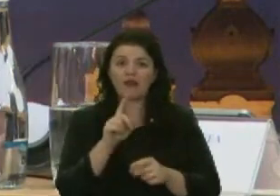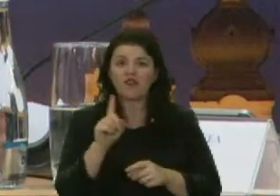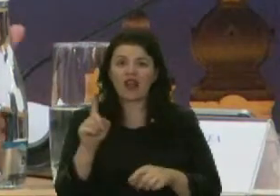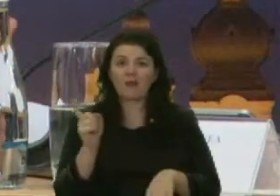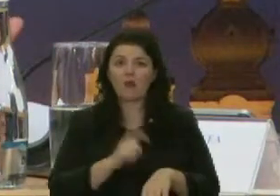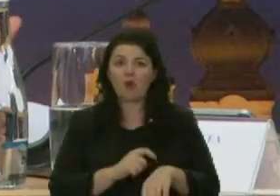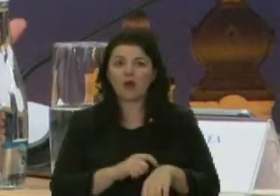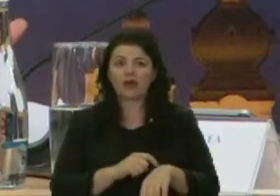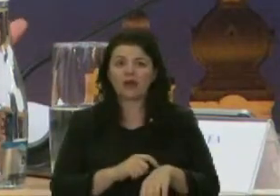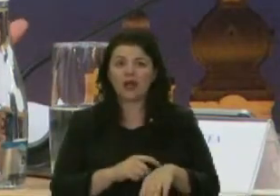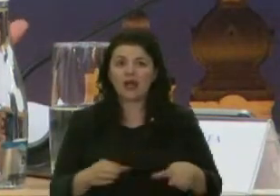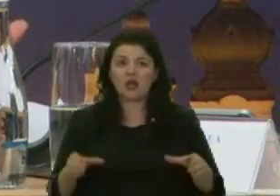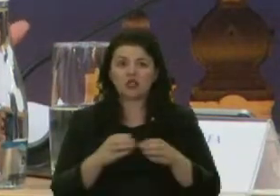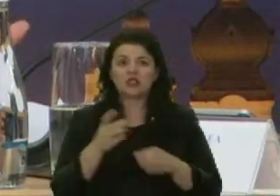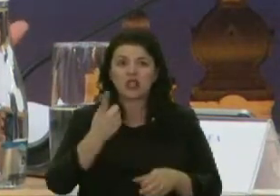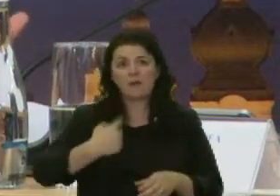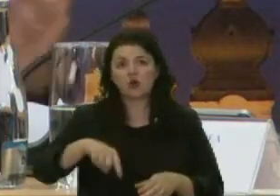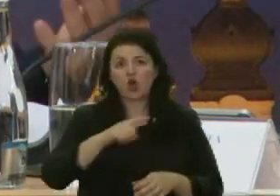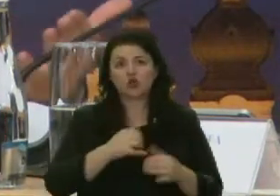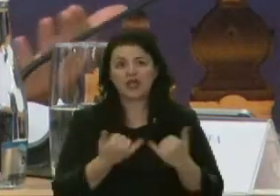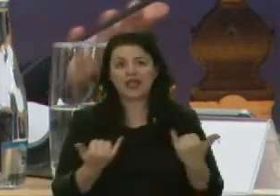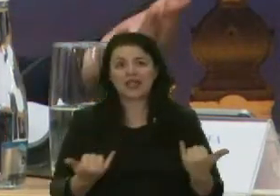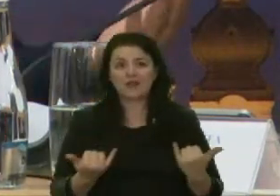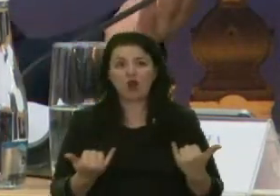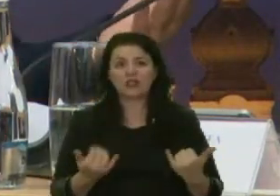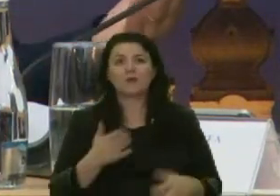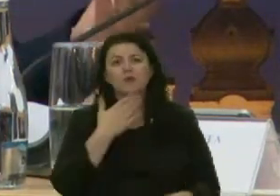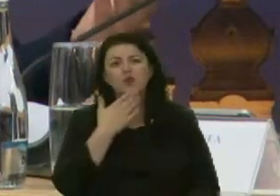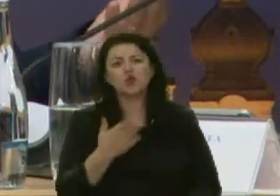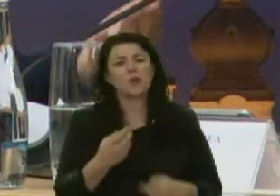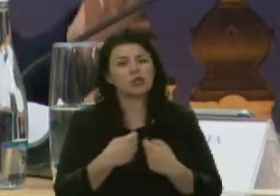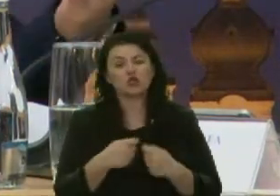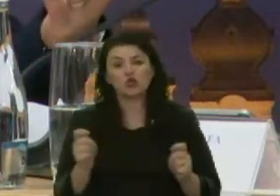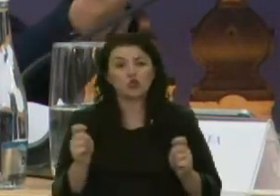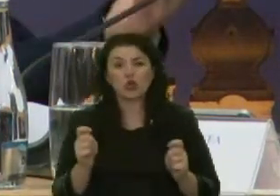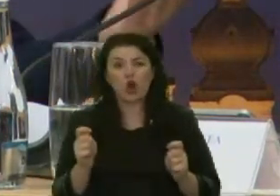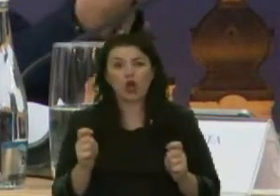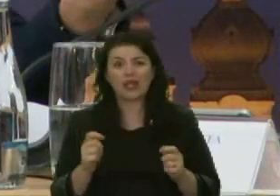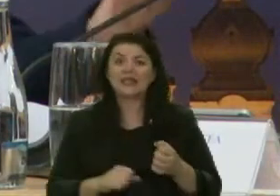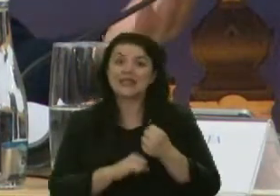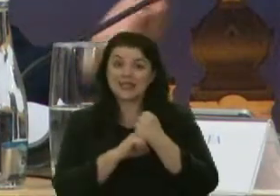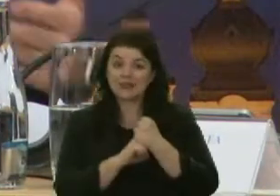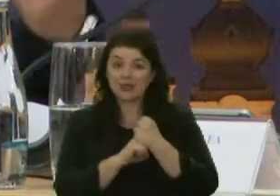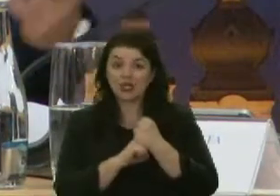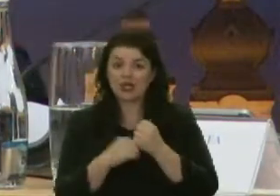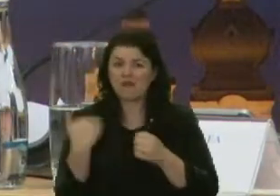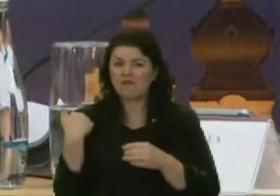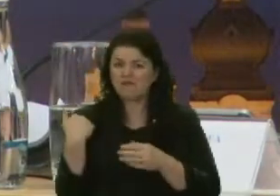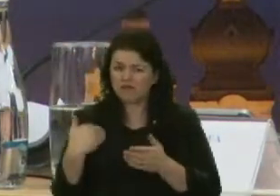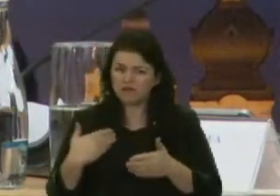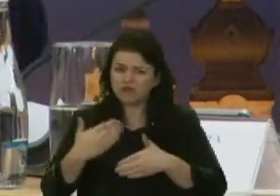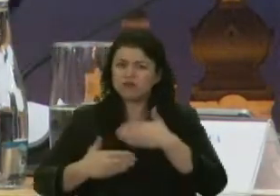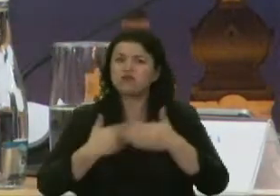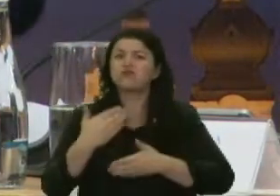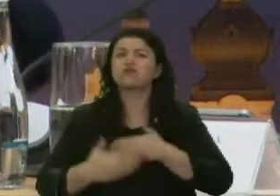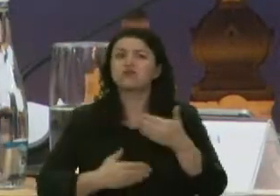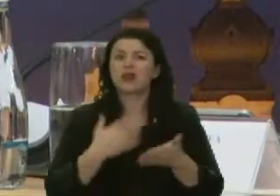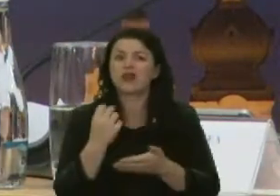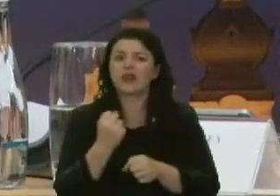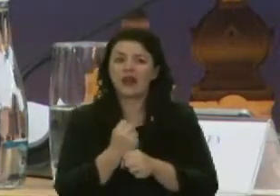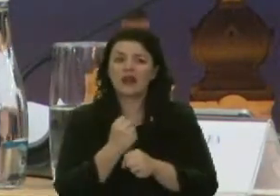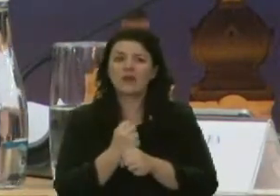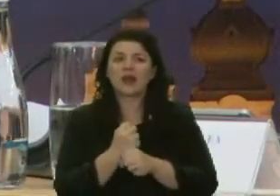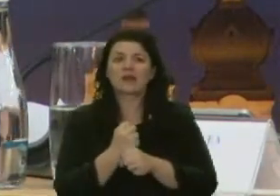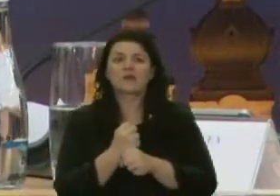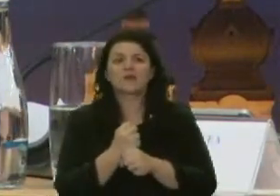pentru că fac parte din ecosistemul nostru de de dezvoltare și vă mulțumesc tuturor care într o formă sau alta sprijiniți sau puneți umărul ca ele Să se realizeze mă refer aici